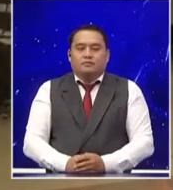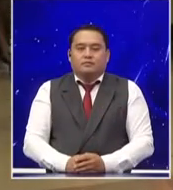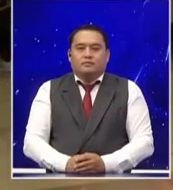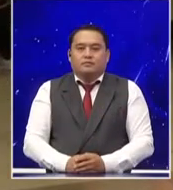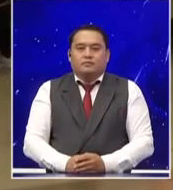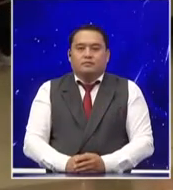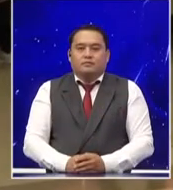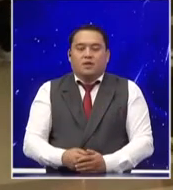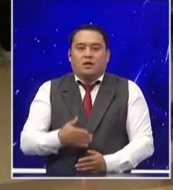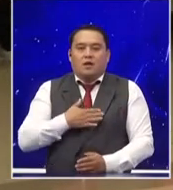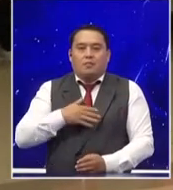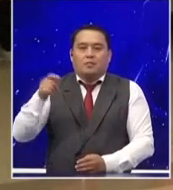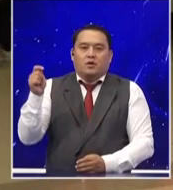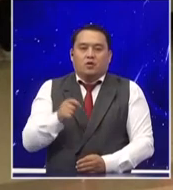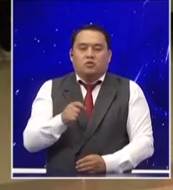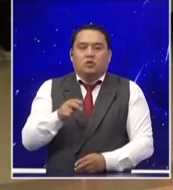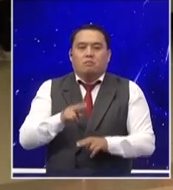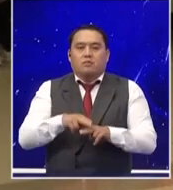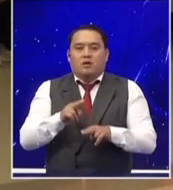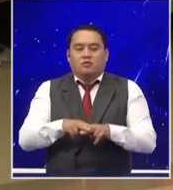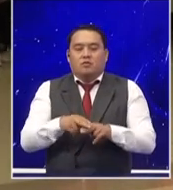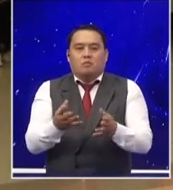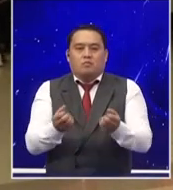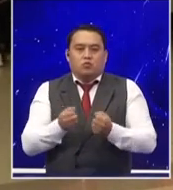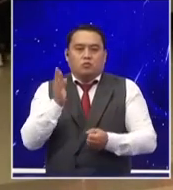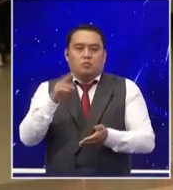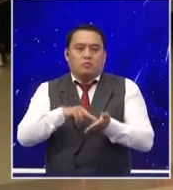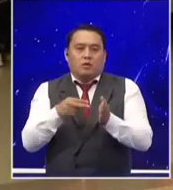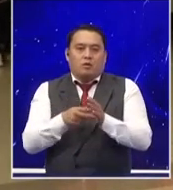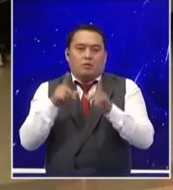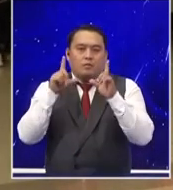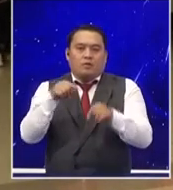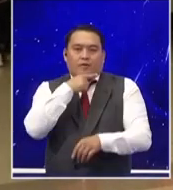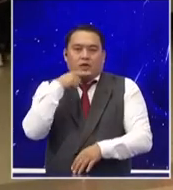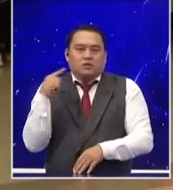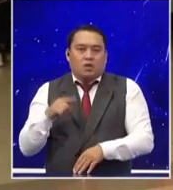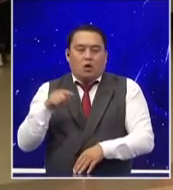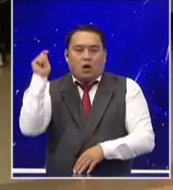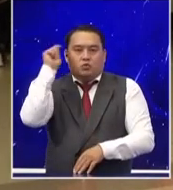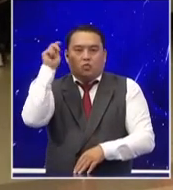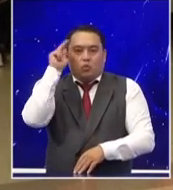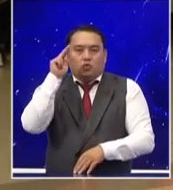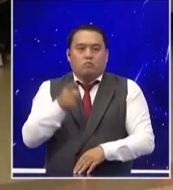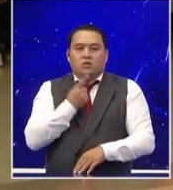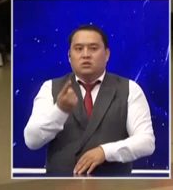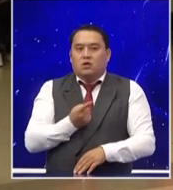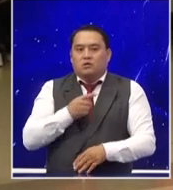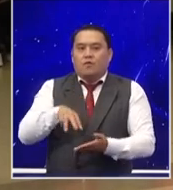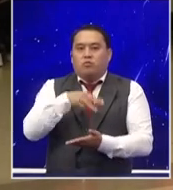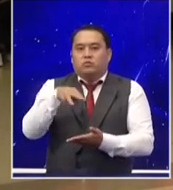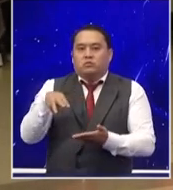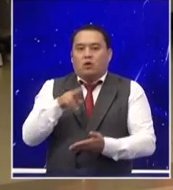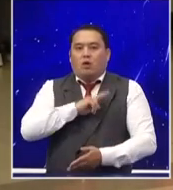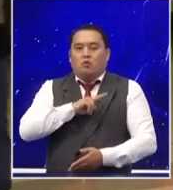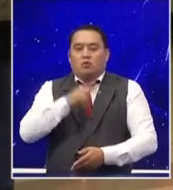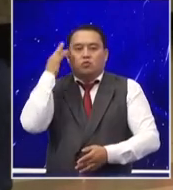я пришел в тон поучить свои паспорт и в ближайшем будущем планирую поехать в россию обучиться кондитерскому мастерству мечтаю работать